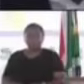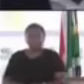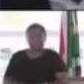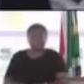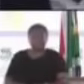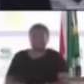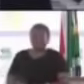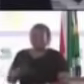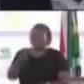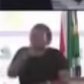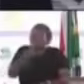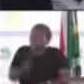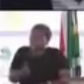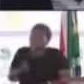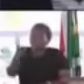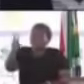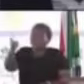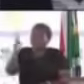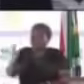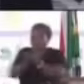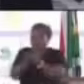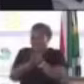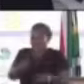Boze Bathi Bhuti